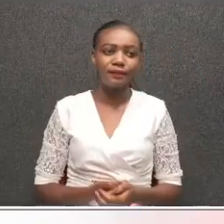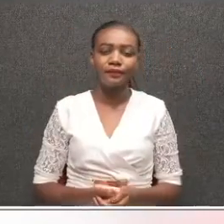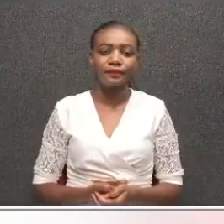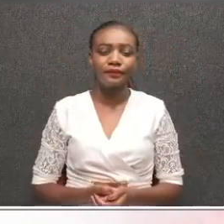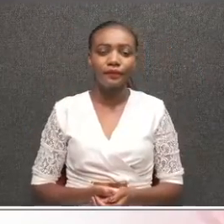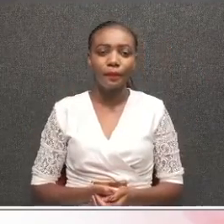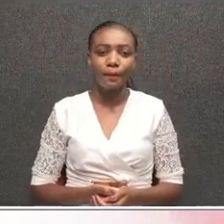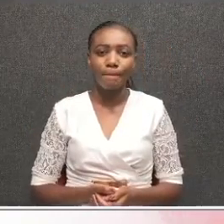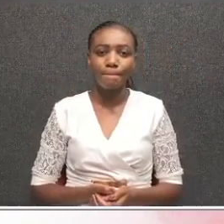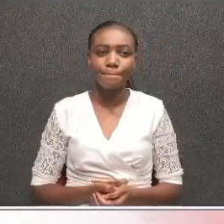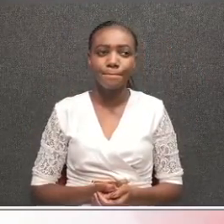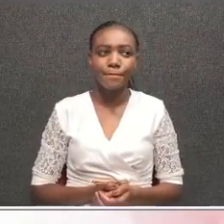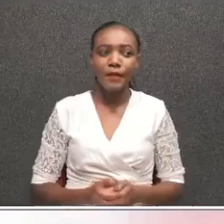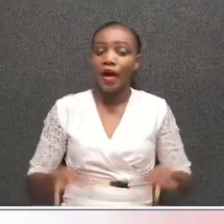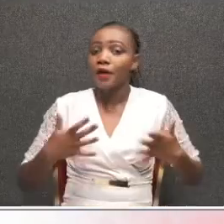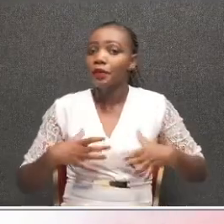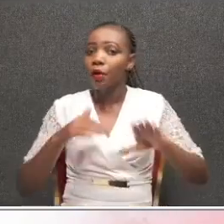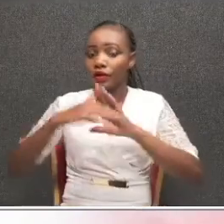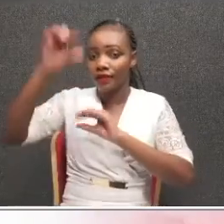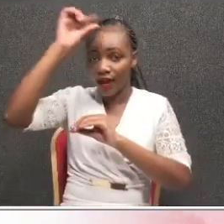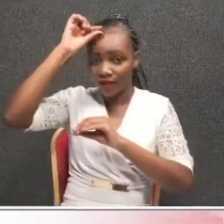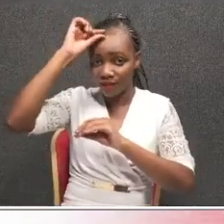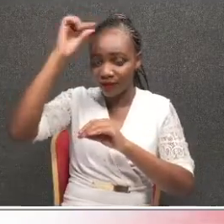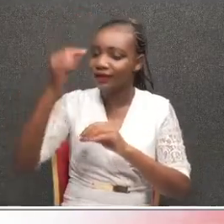na viongozi wale wako kwa serikali, wale ambao wamechaguliwa na governors, ya kwamba